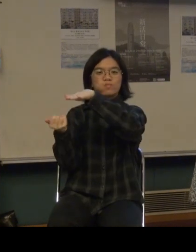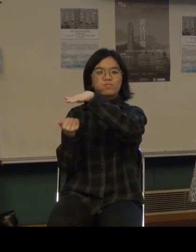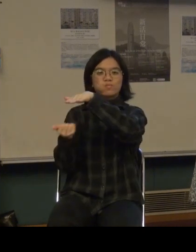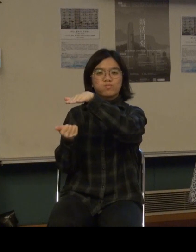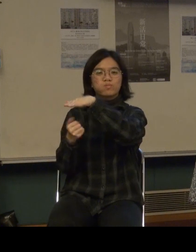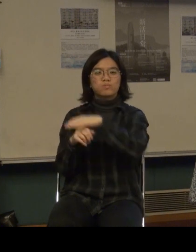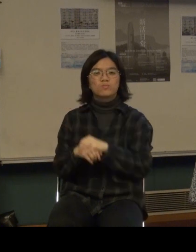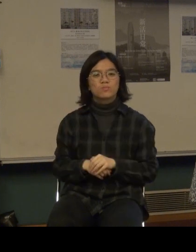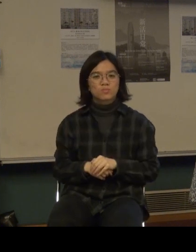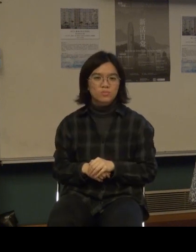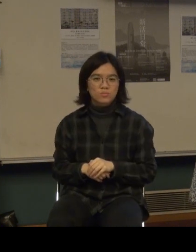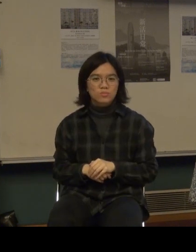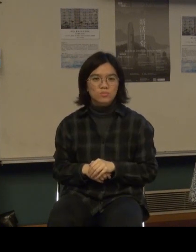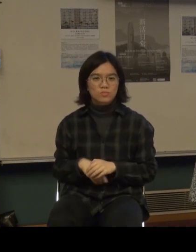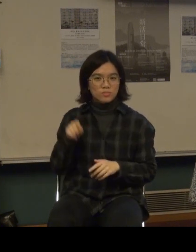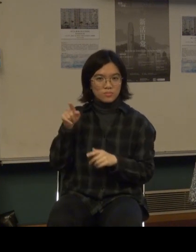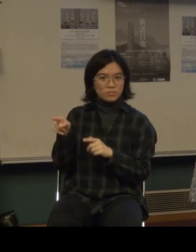咧